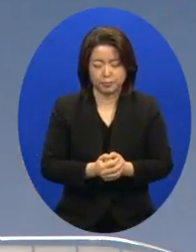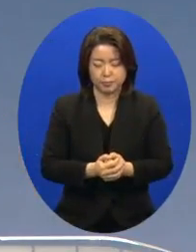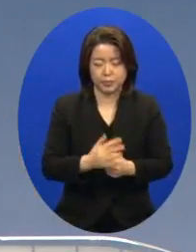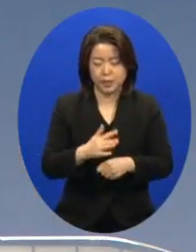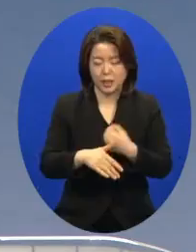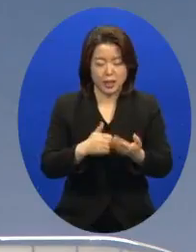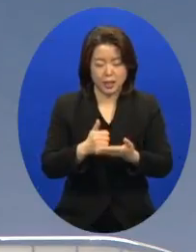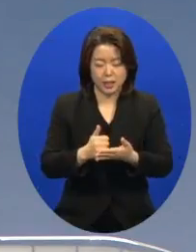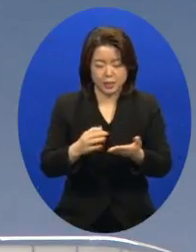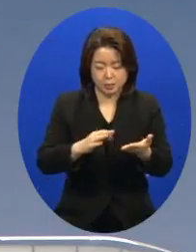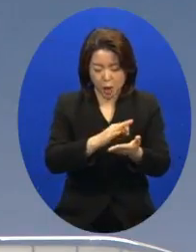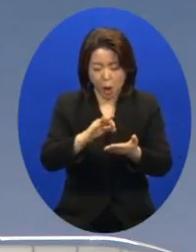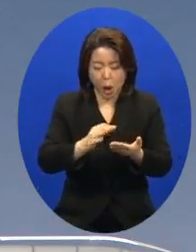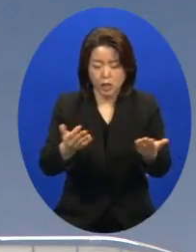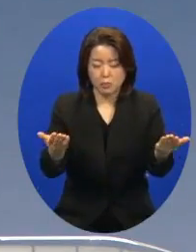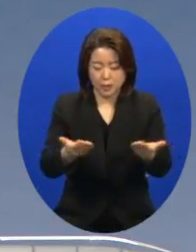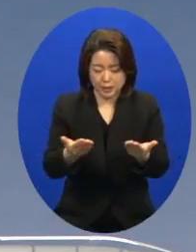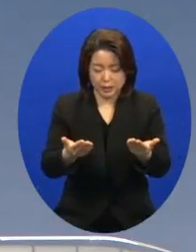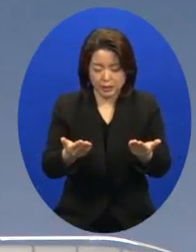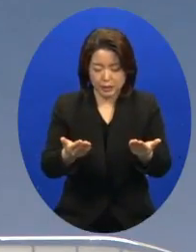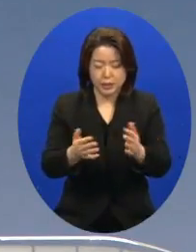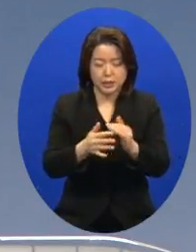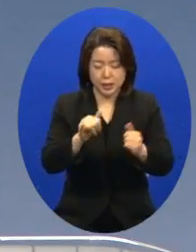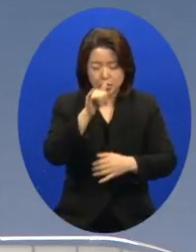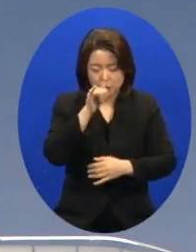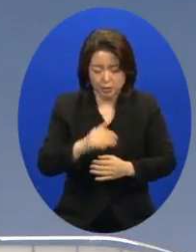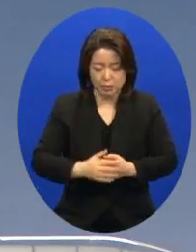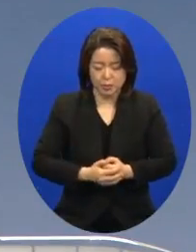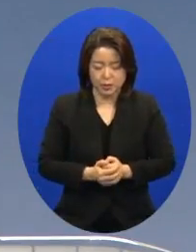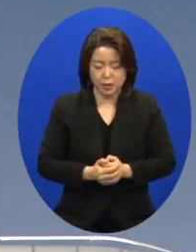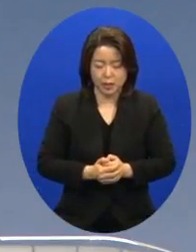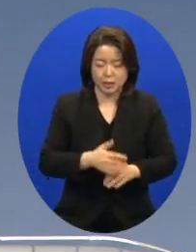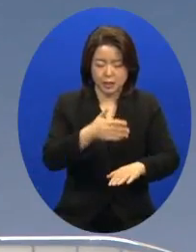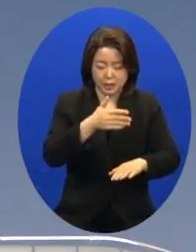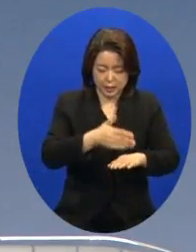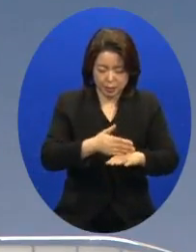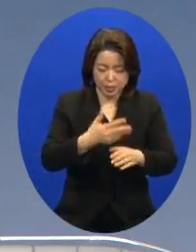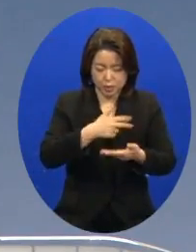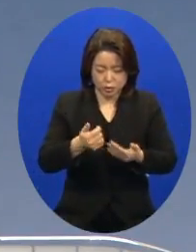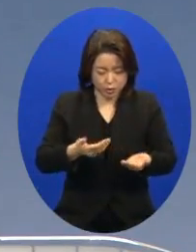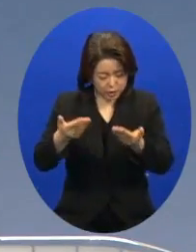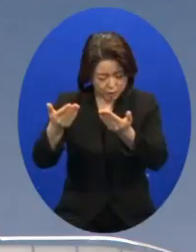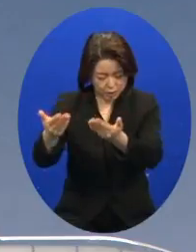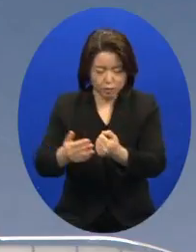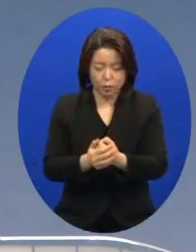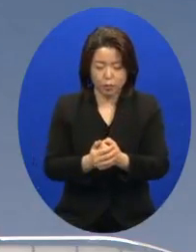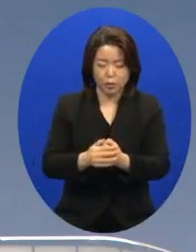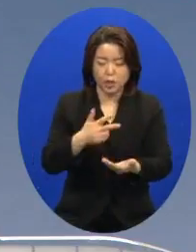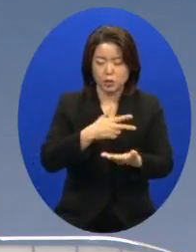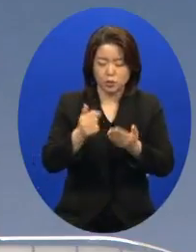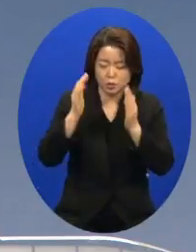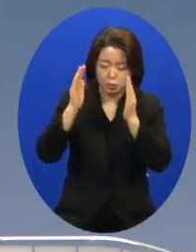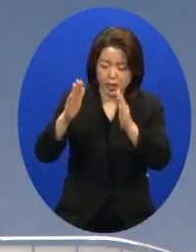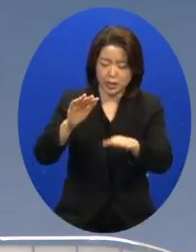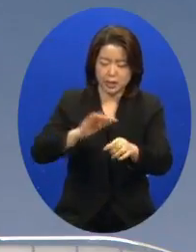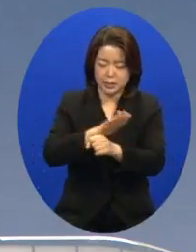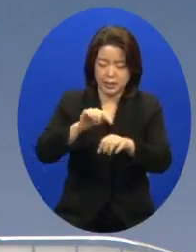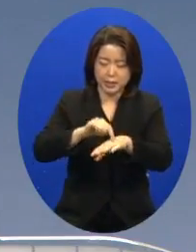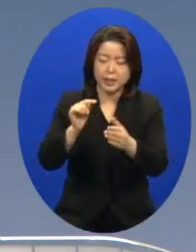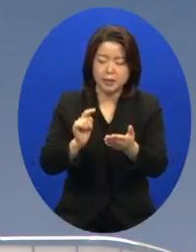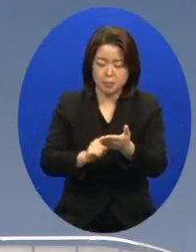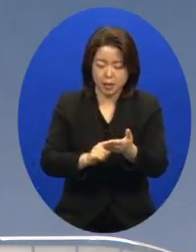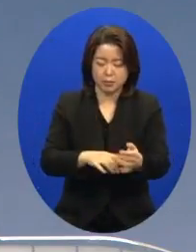그런 임 홍 그 많은 이들이 있습니다 감사를 춥게 드리고 주님을 향한 사랑의 마음